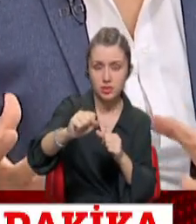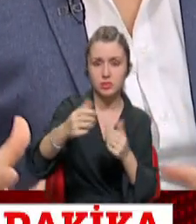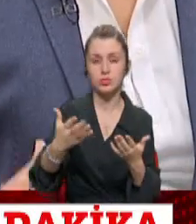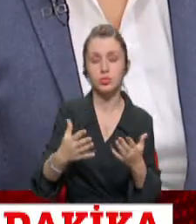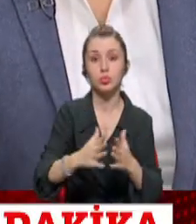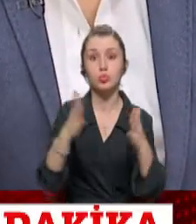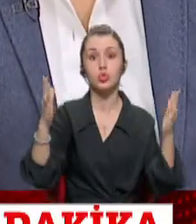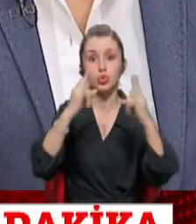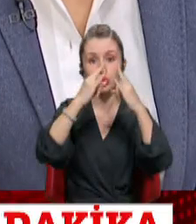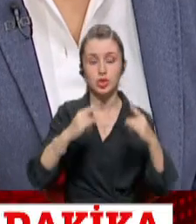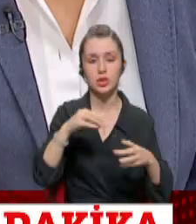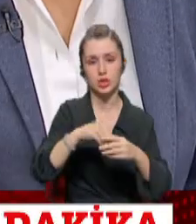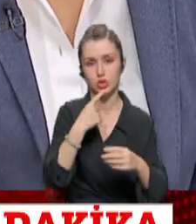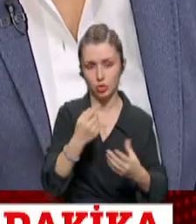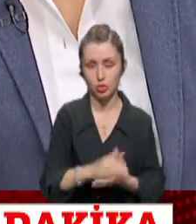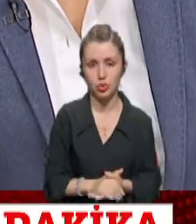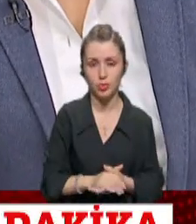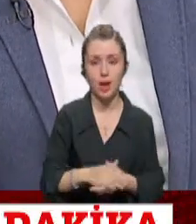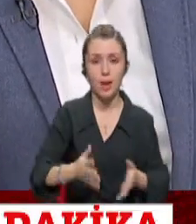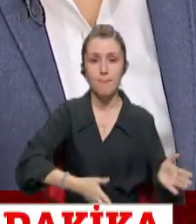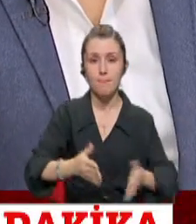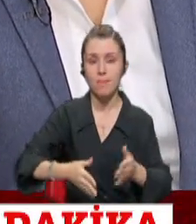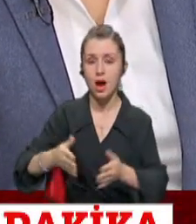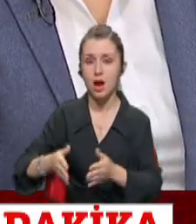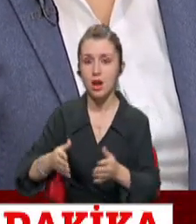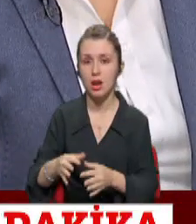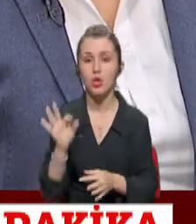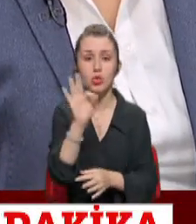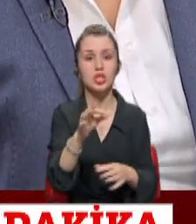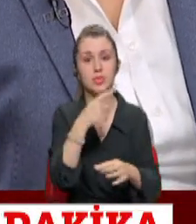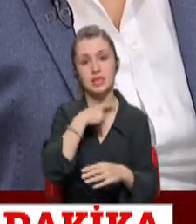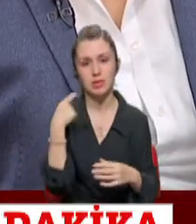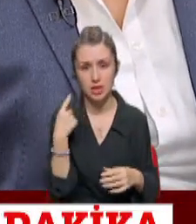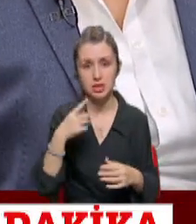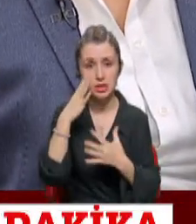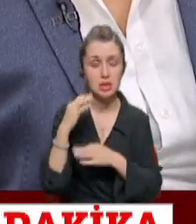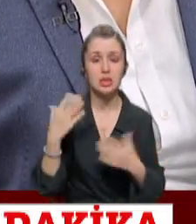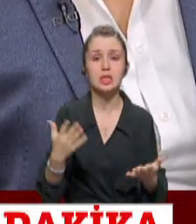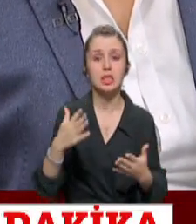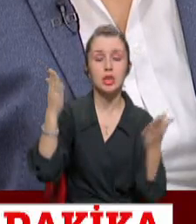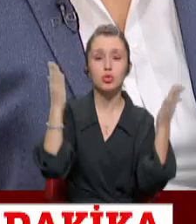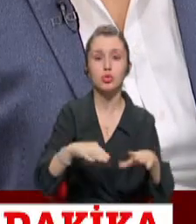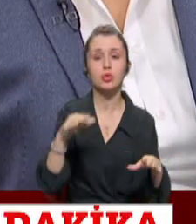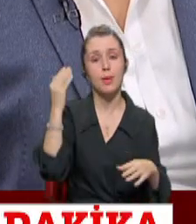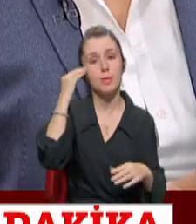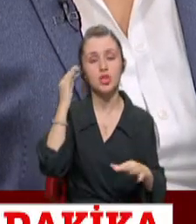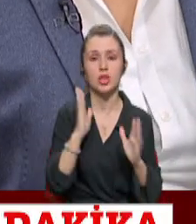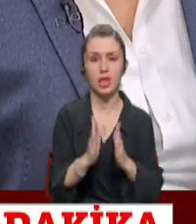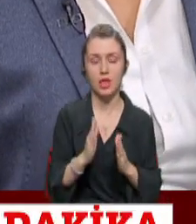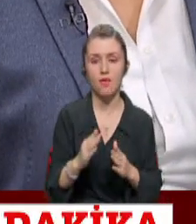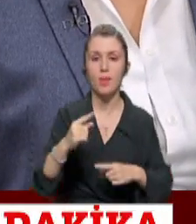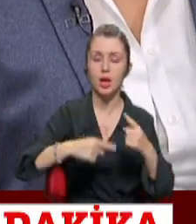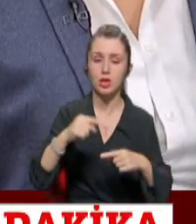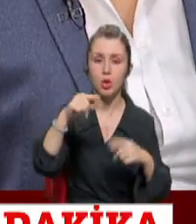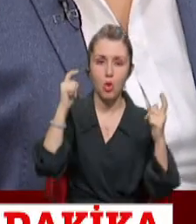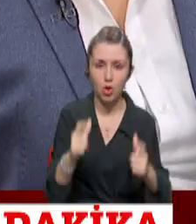büyük kurulan çadır kent için söylüyorum. Yani mahalle aralarına ulaşması imkansız. İnsanlar zaten göçüklerin başından ayrılmak istemiyor. Yakınları